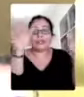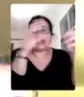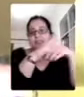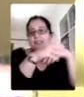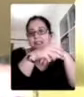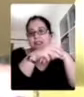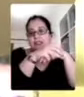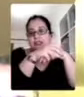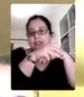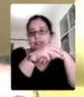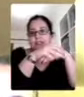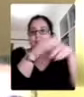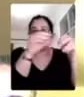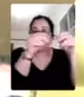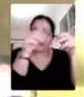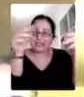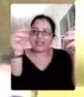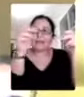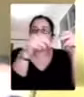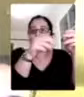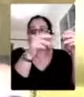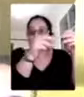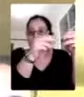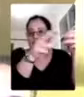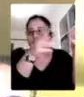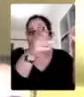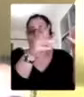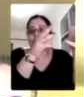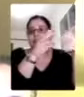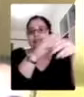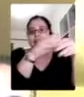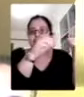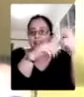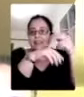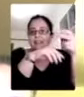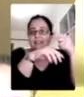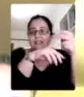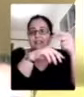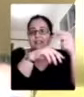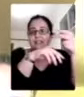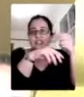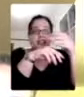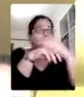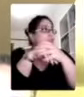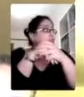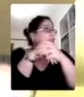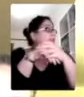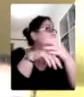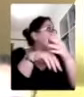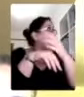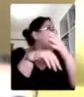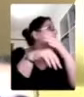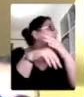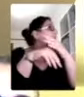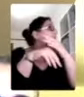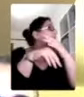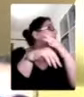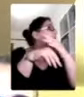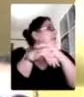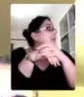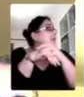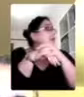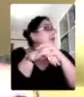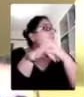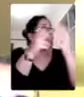kurunun ötesi sigara içiyorlar. Ama sarma tütününde sarması kolay diye yaşa alışıyorlar ve geniz